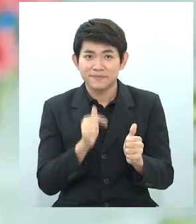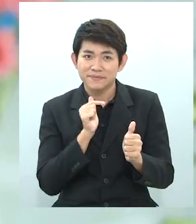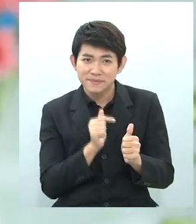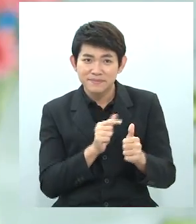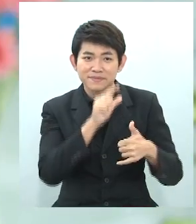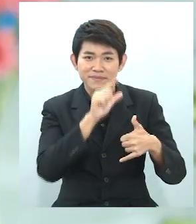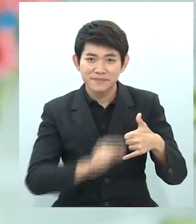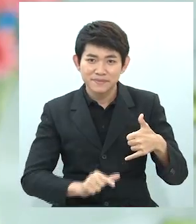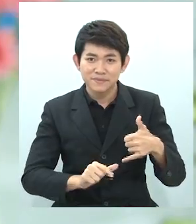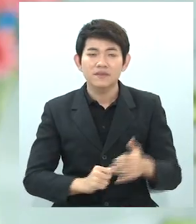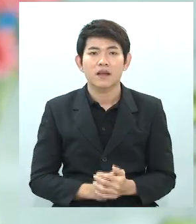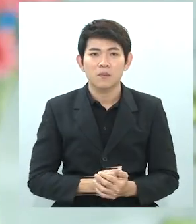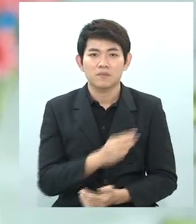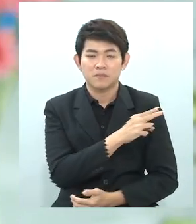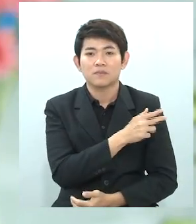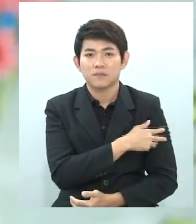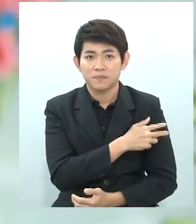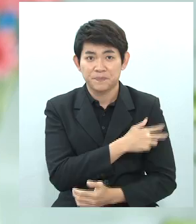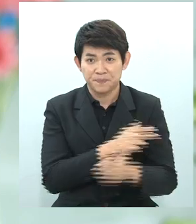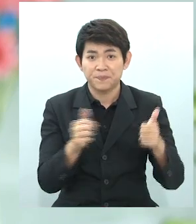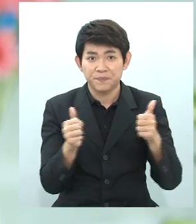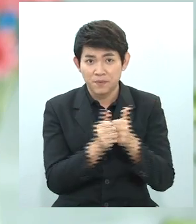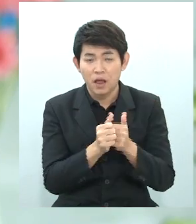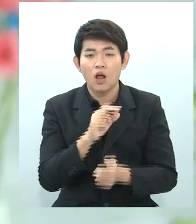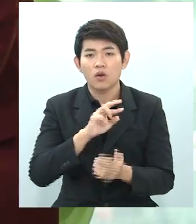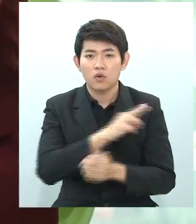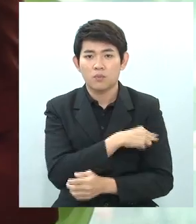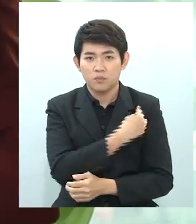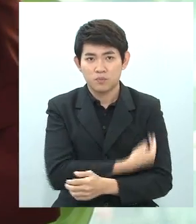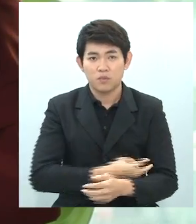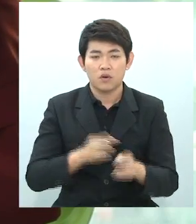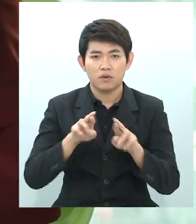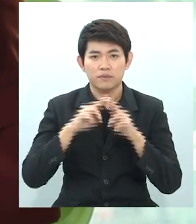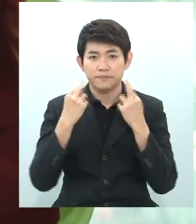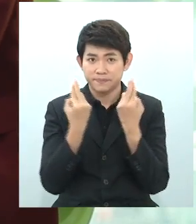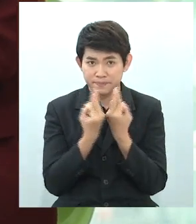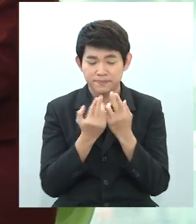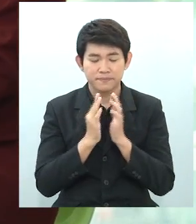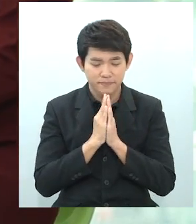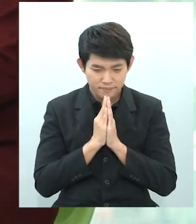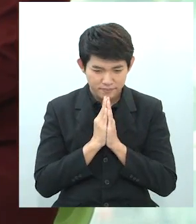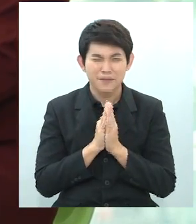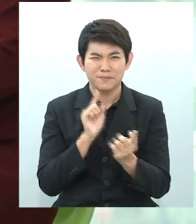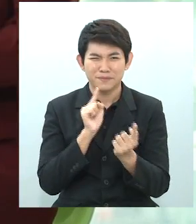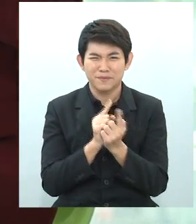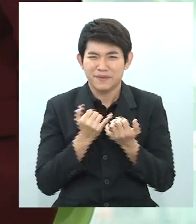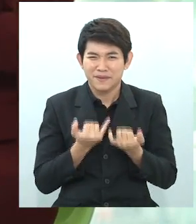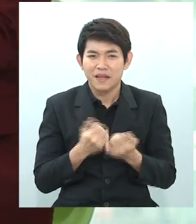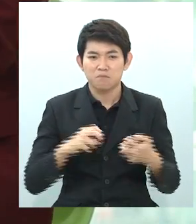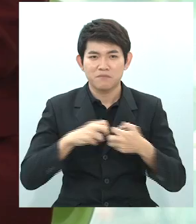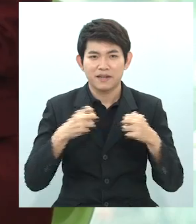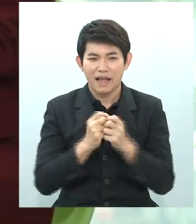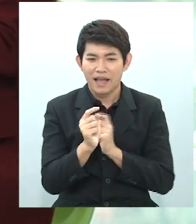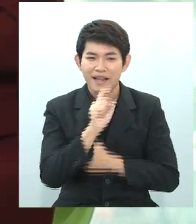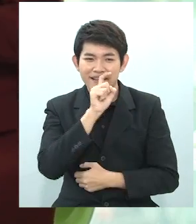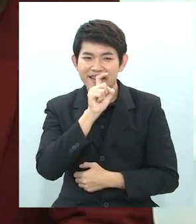ท่านรองศาสตราจารย์แพทย์หญิงเพ็ญพันธ์วัฒนกรัยค่ะคุณหมอจากโรงพยาบาลรามาธิบดีสวัสดีค่ะ สวัสดีค่ะ พบกันอีกแล้ววันนี้มีปัญหาเรื่องสิวม